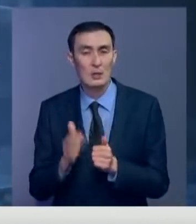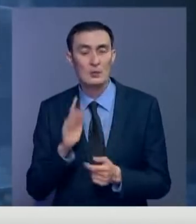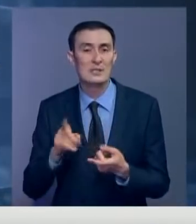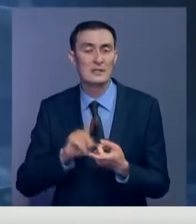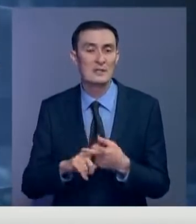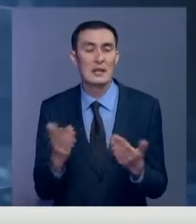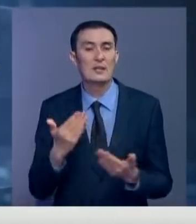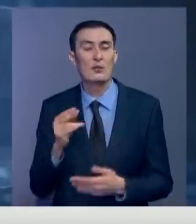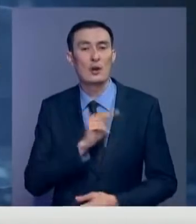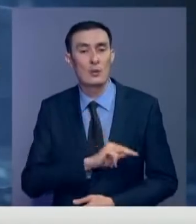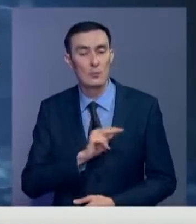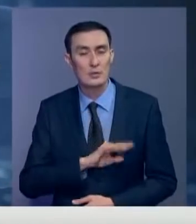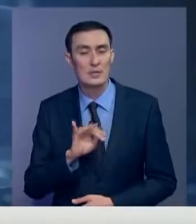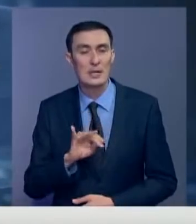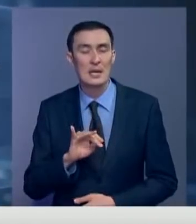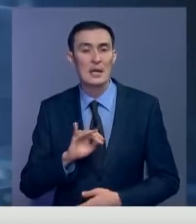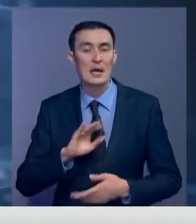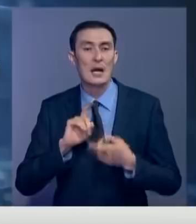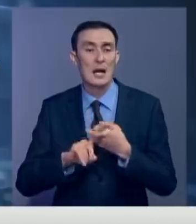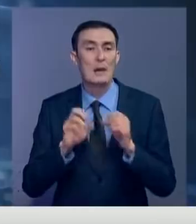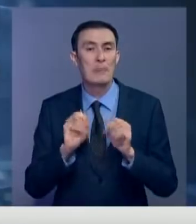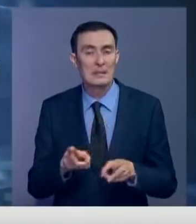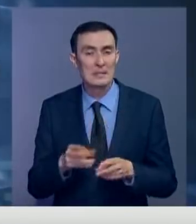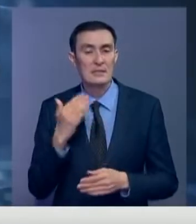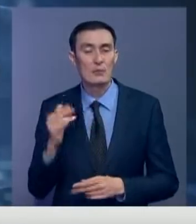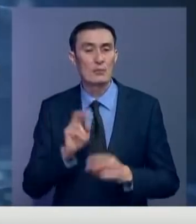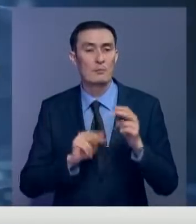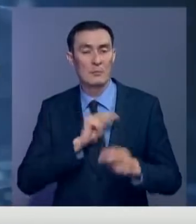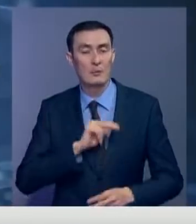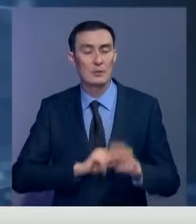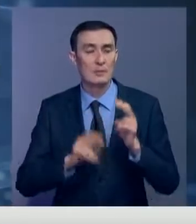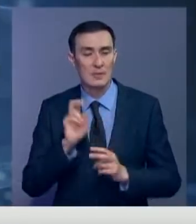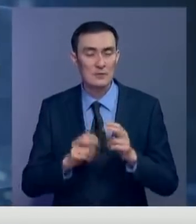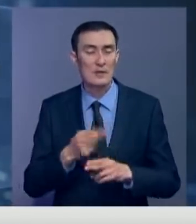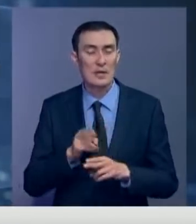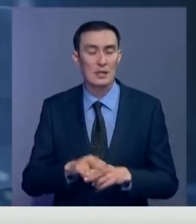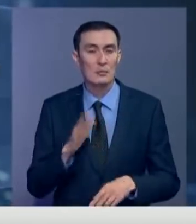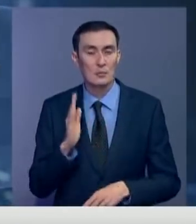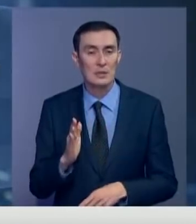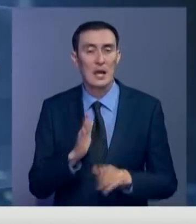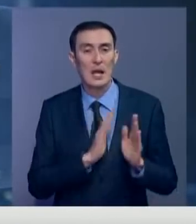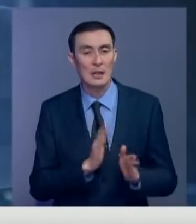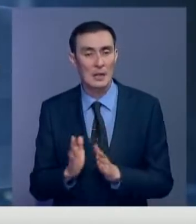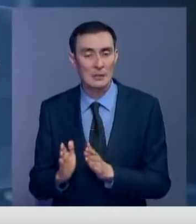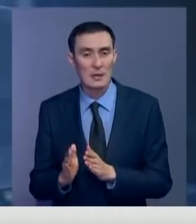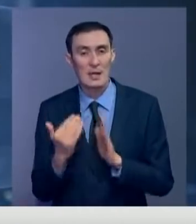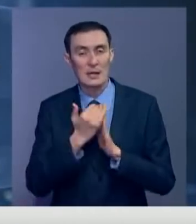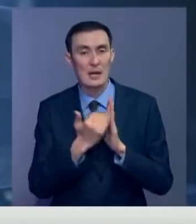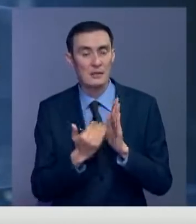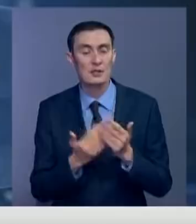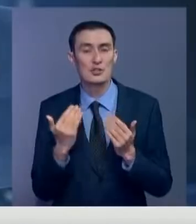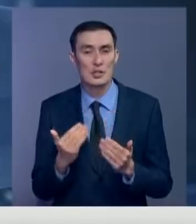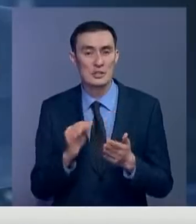от характера работы и эпидемиологической опасности производства. Это и будет специальный алгоритм, график. Он